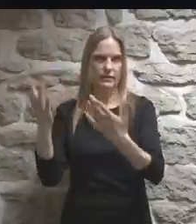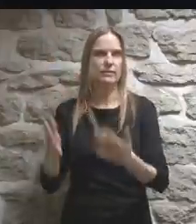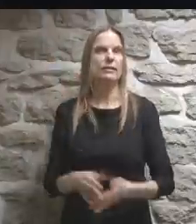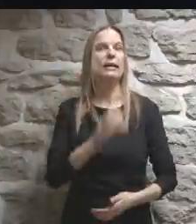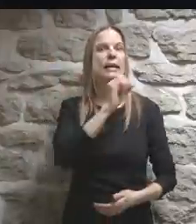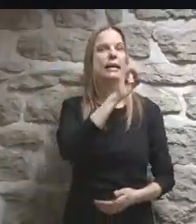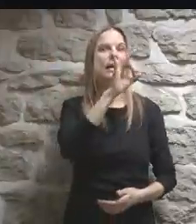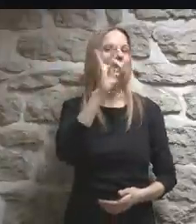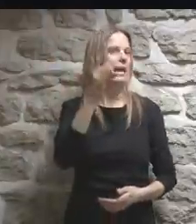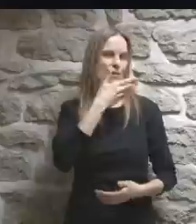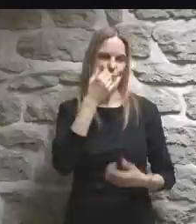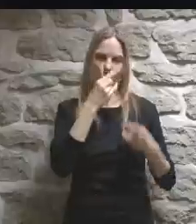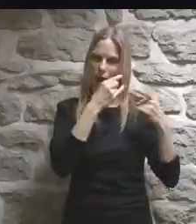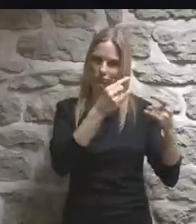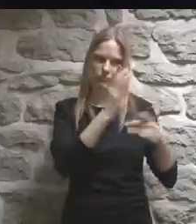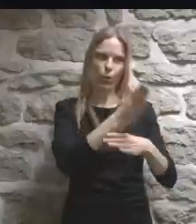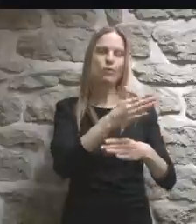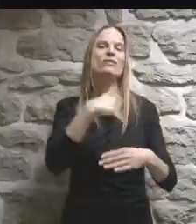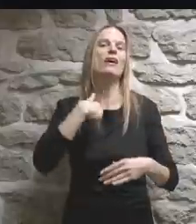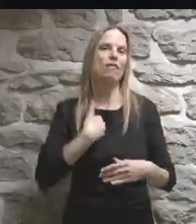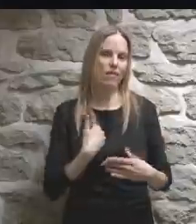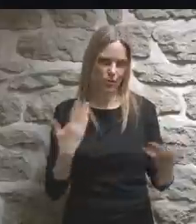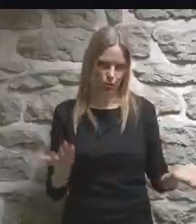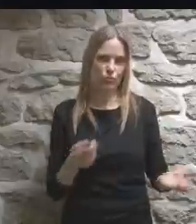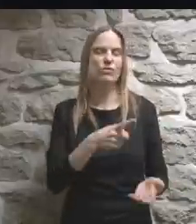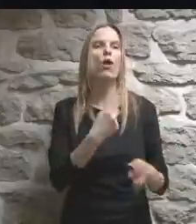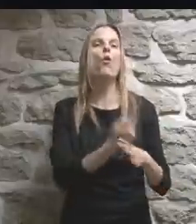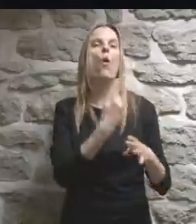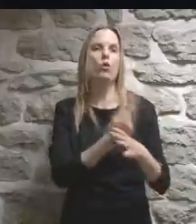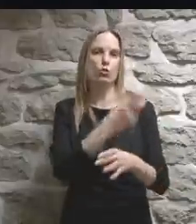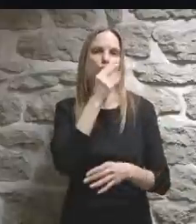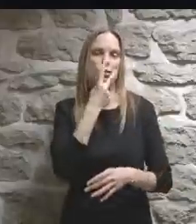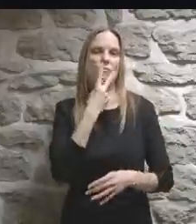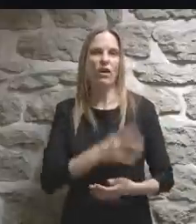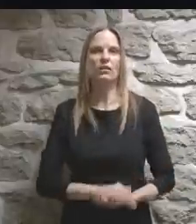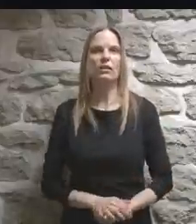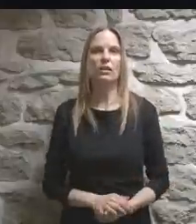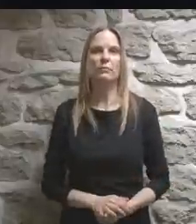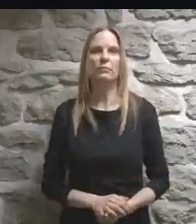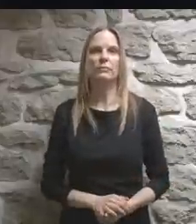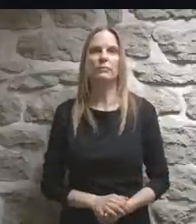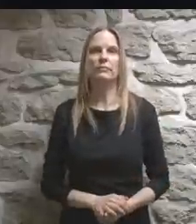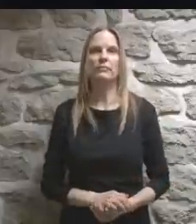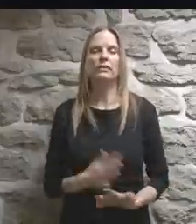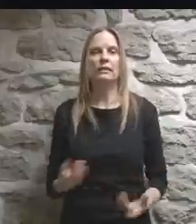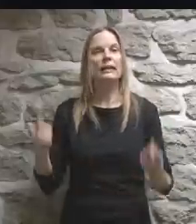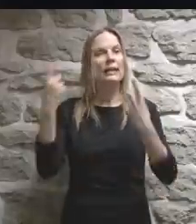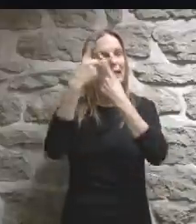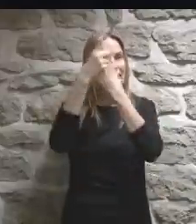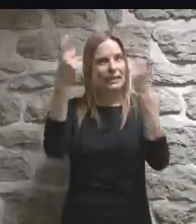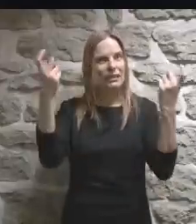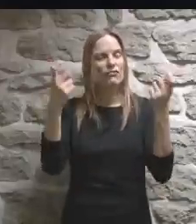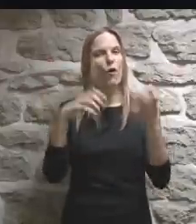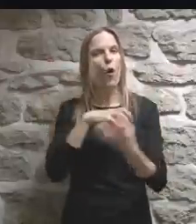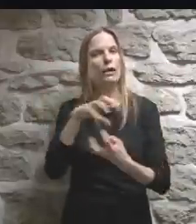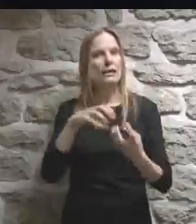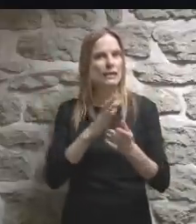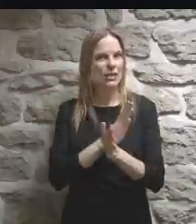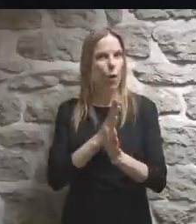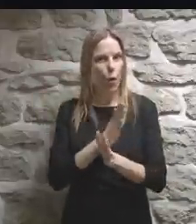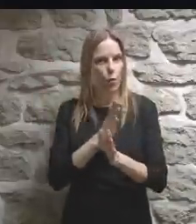Rahvusringhääling ei kanna. Paraku. Sealt saate korduseid vaadata hetkel. Infot kriisi olukorras, nagu ma ütlesin, on